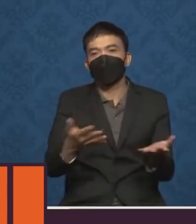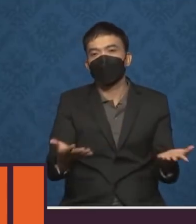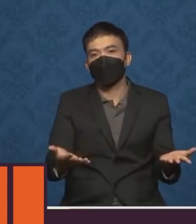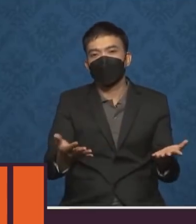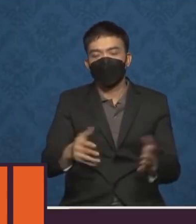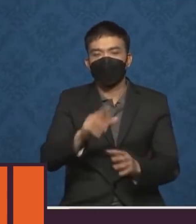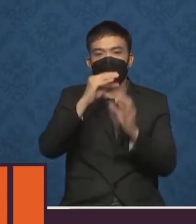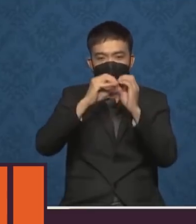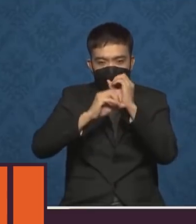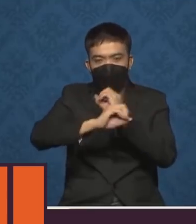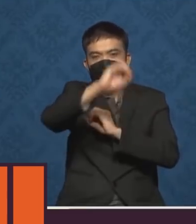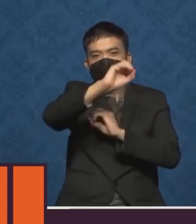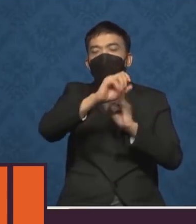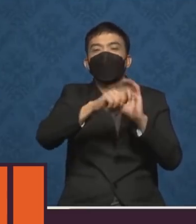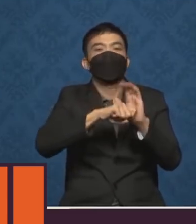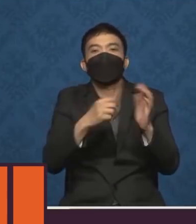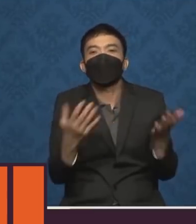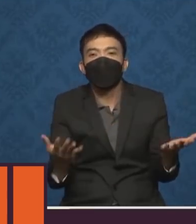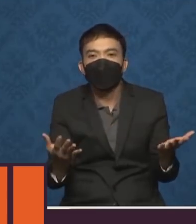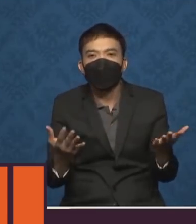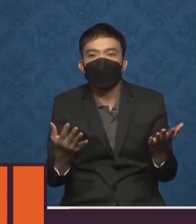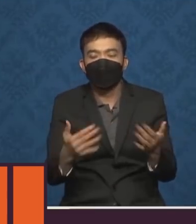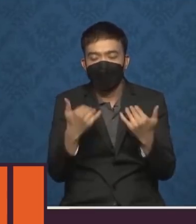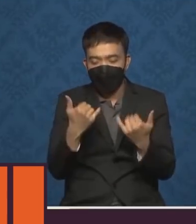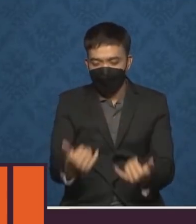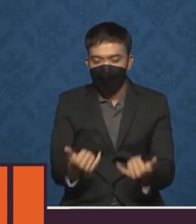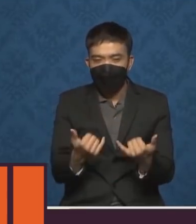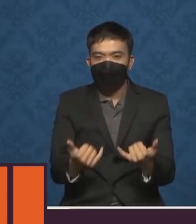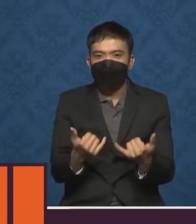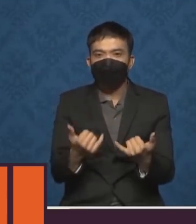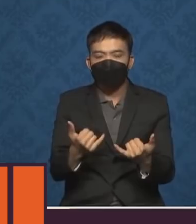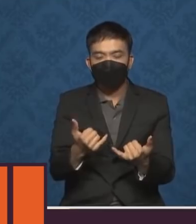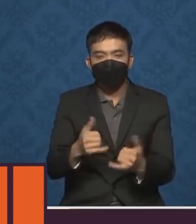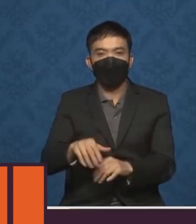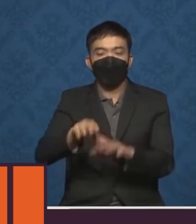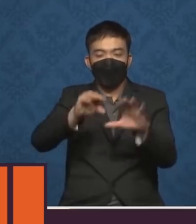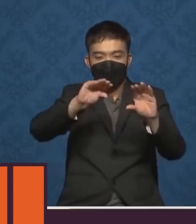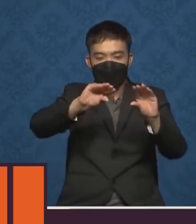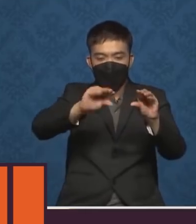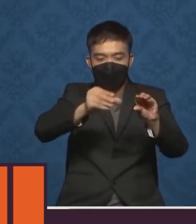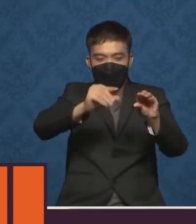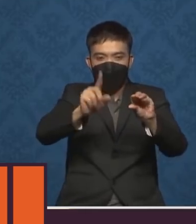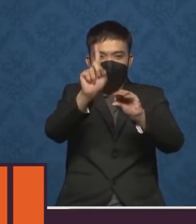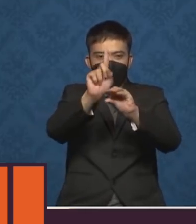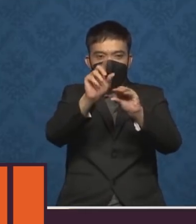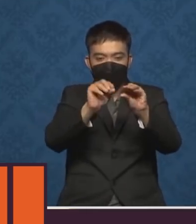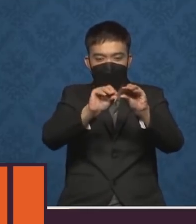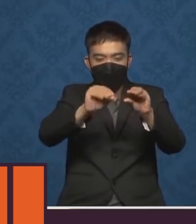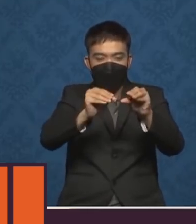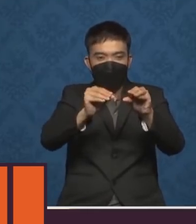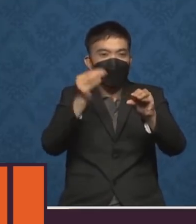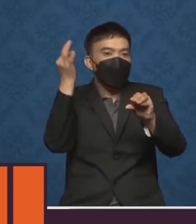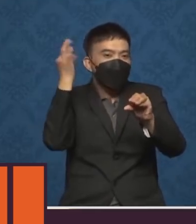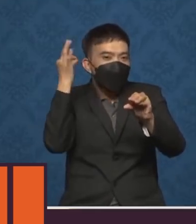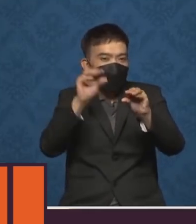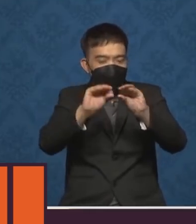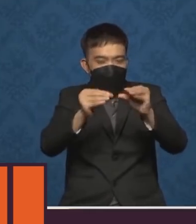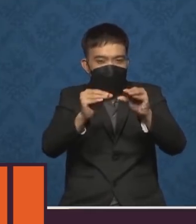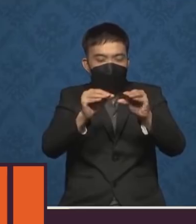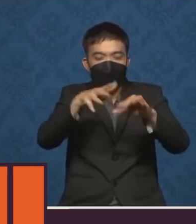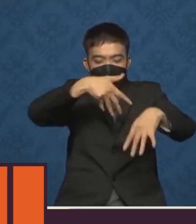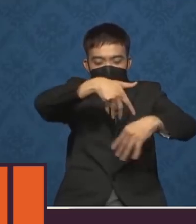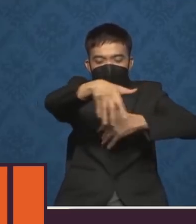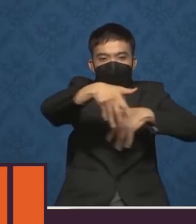จะทำเรื่องอะไรอีกครับตอนนี้นะครับจากการที่มีการปิดวิทยุชุมชนทั่วประเทศตอนนี้จะมีให้การ